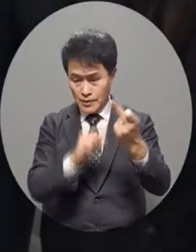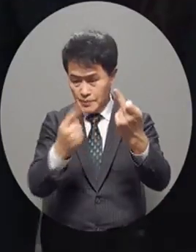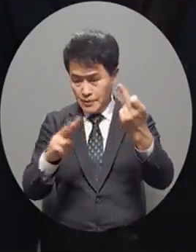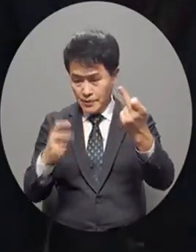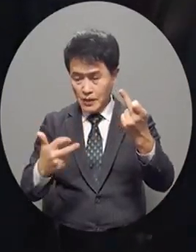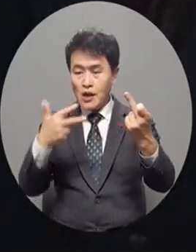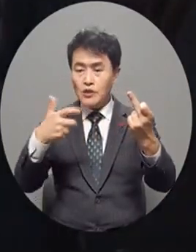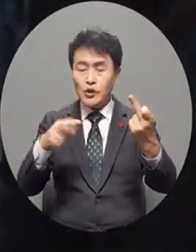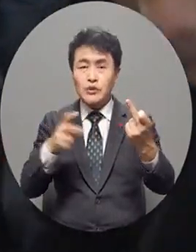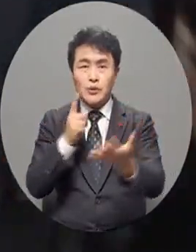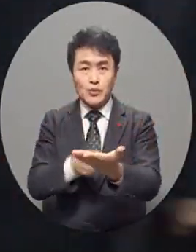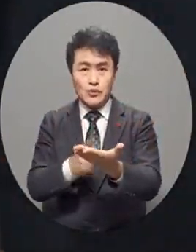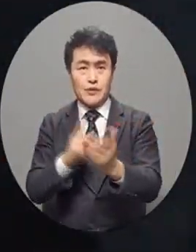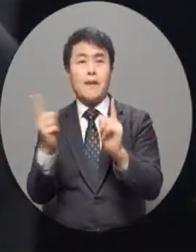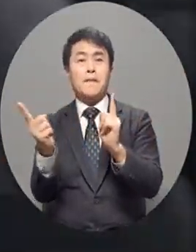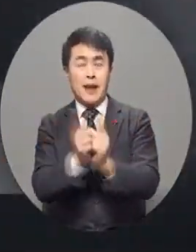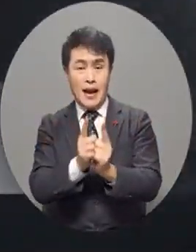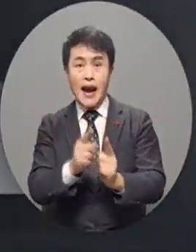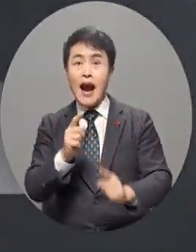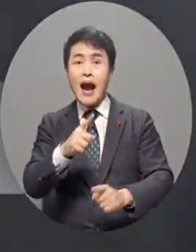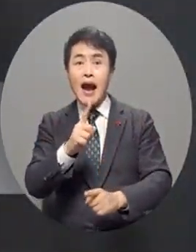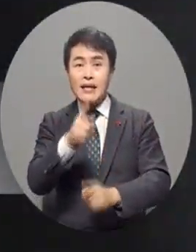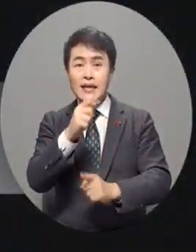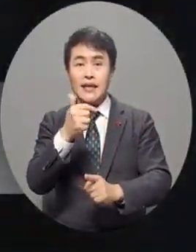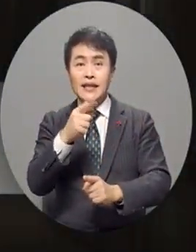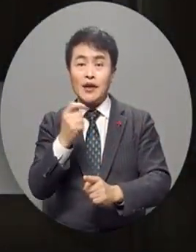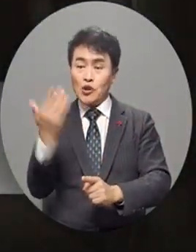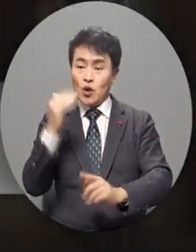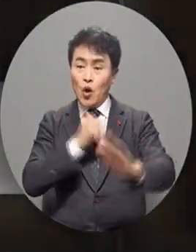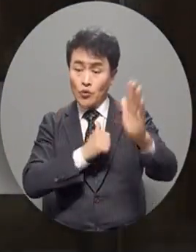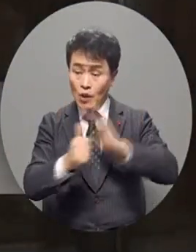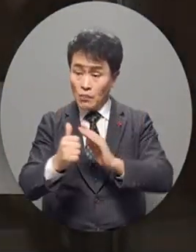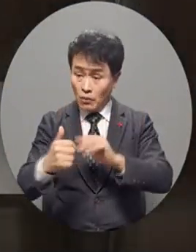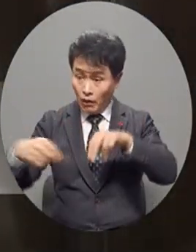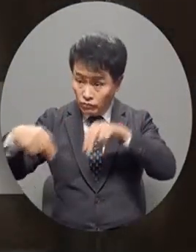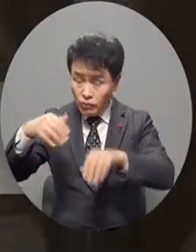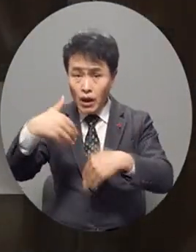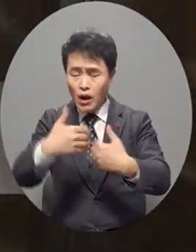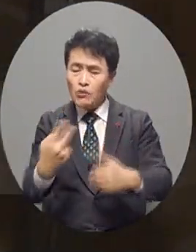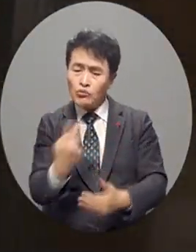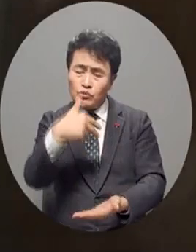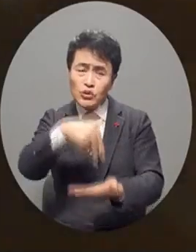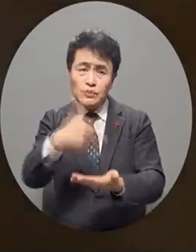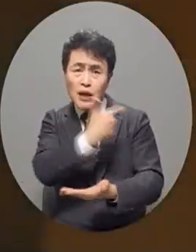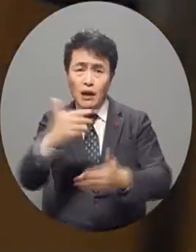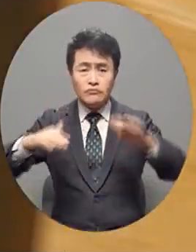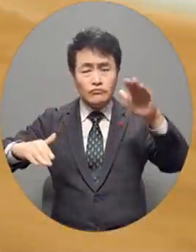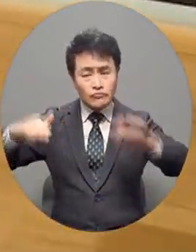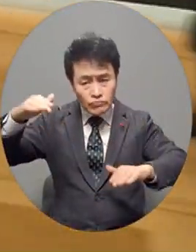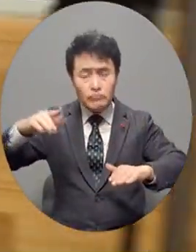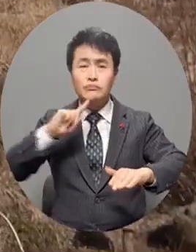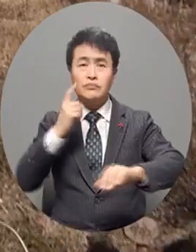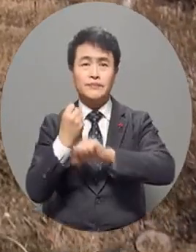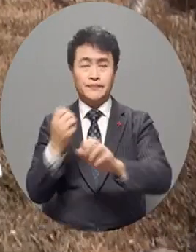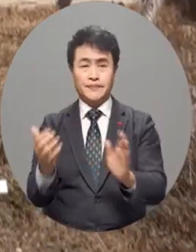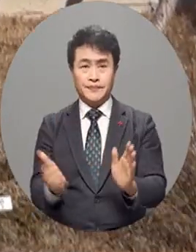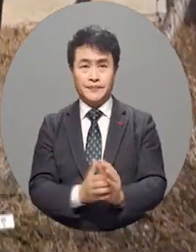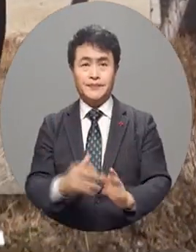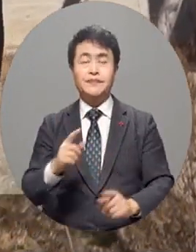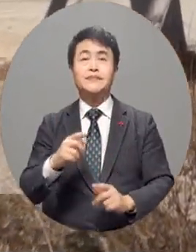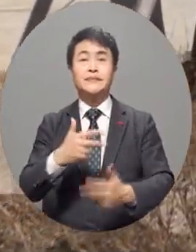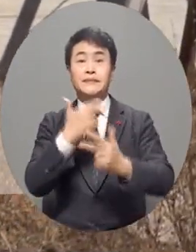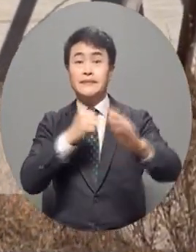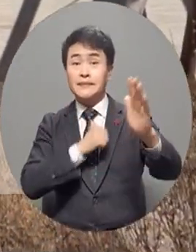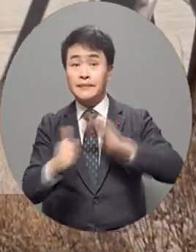전 총리와 만납니다. 이낙연 전 대표 회동도 조율 중이지만 양측의 입장차가 큰 것으로 전해졌습니다. 이 대표는